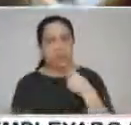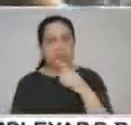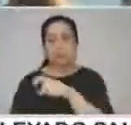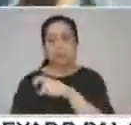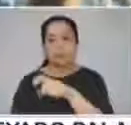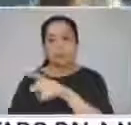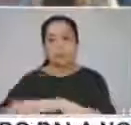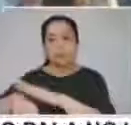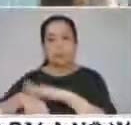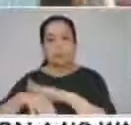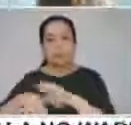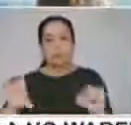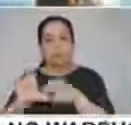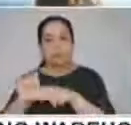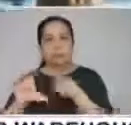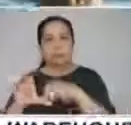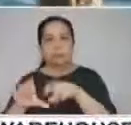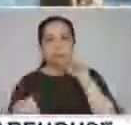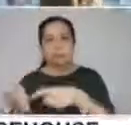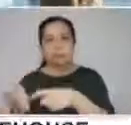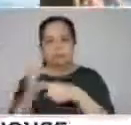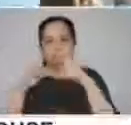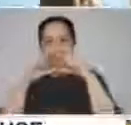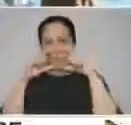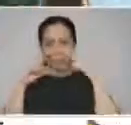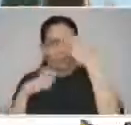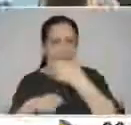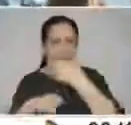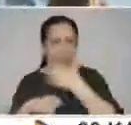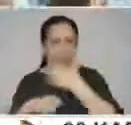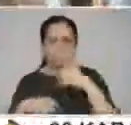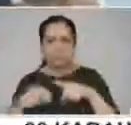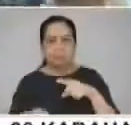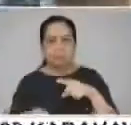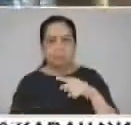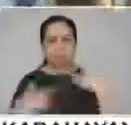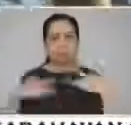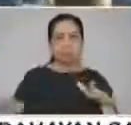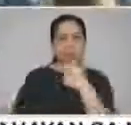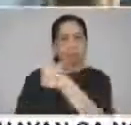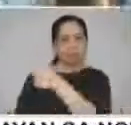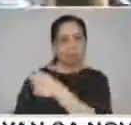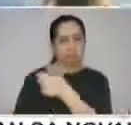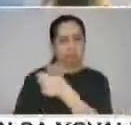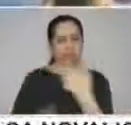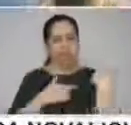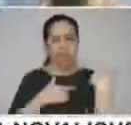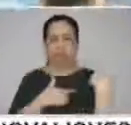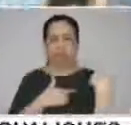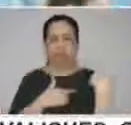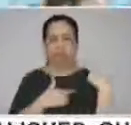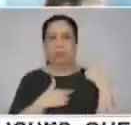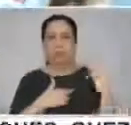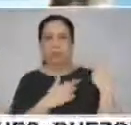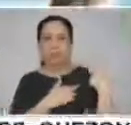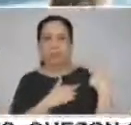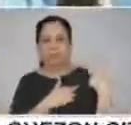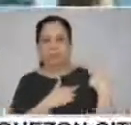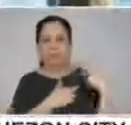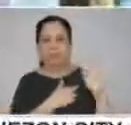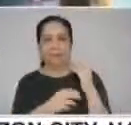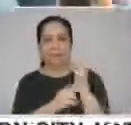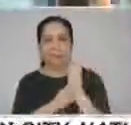to LTFRB, hindi na special permit ang dapat nilang dala, kundi yung QR code.